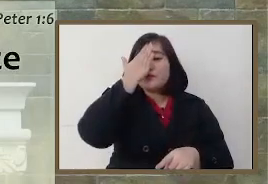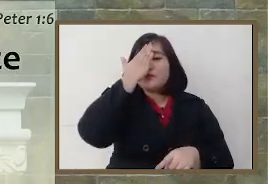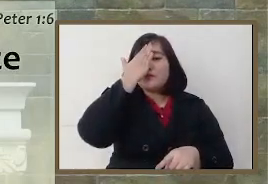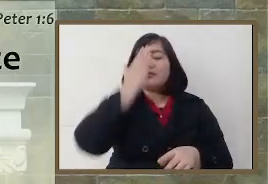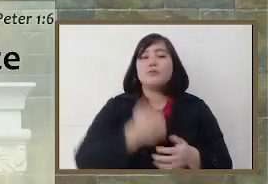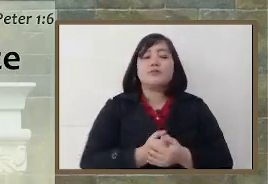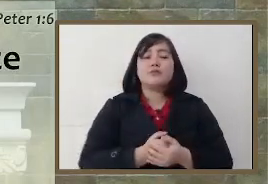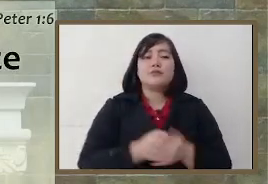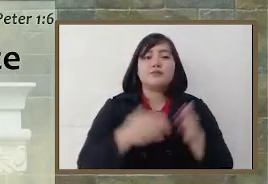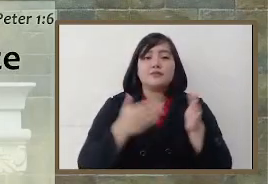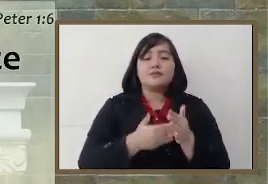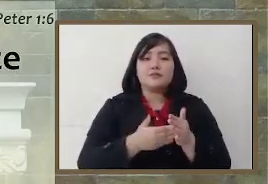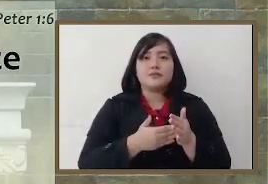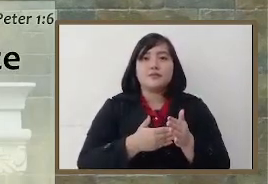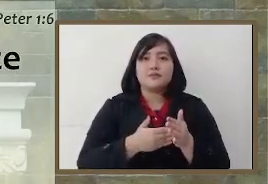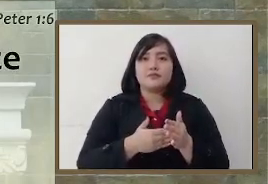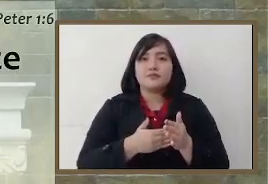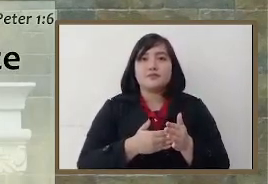Ulitin ko po.